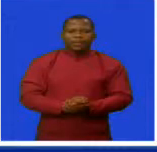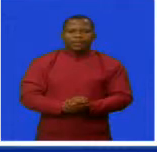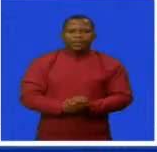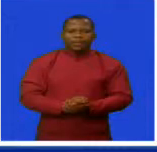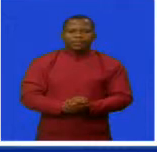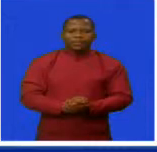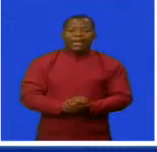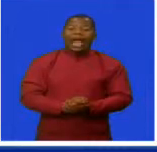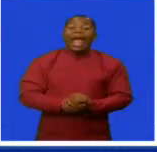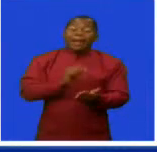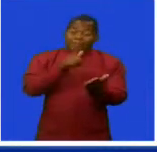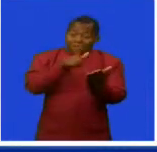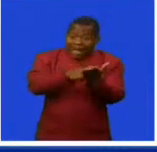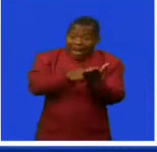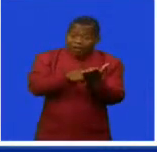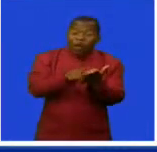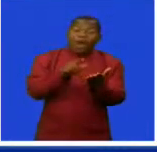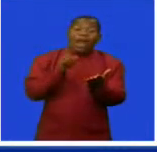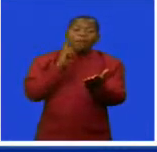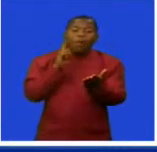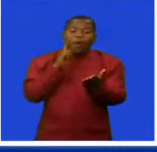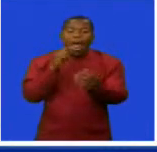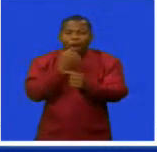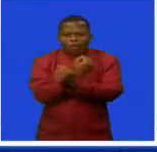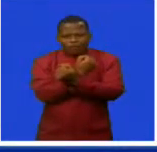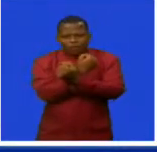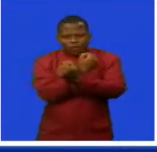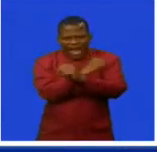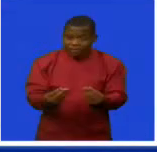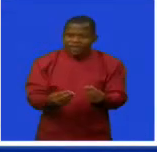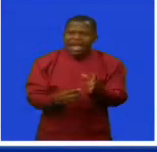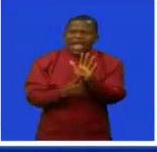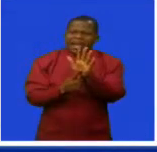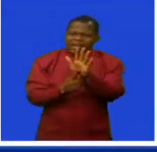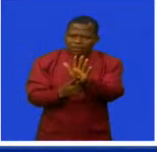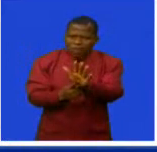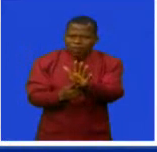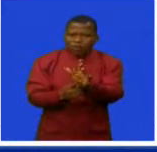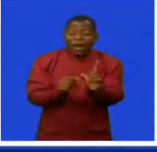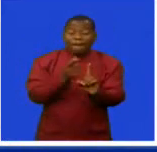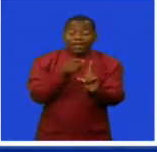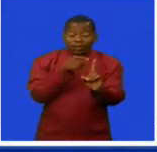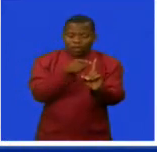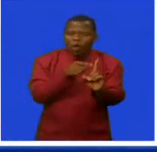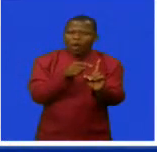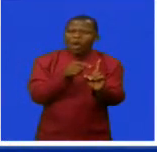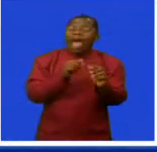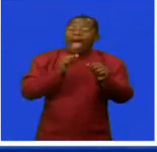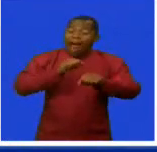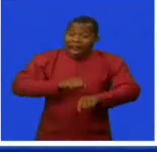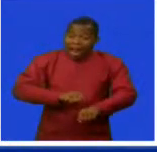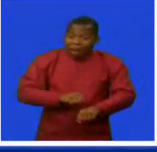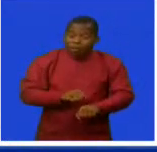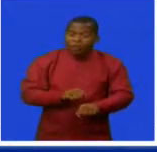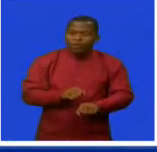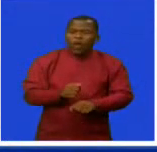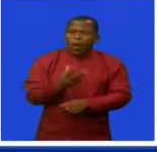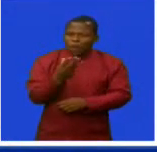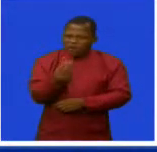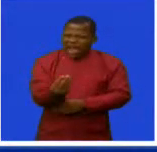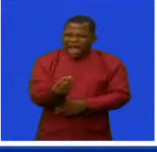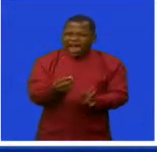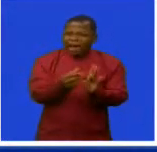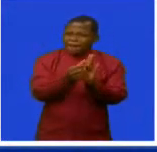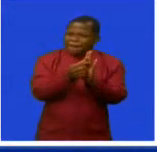le protect abantwana. Le mithetho lena ifake khathi kuvumela ukuthi umfana ashade